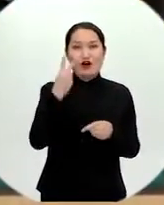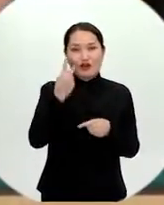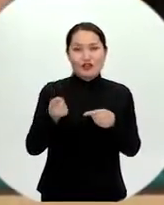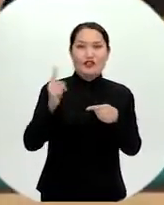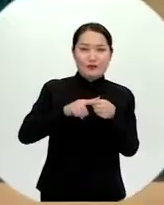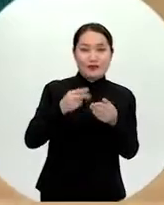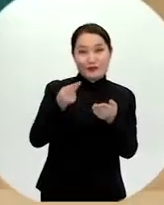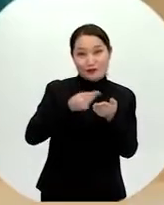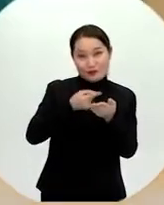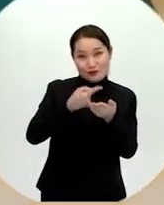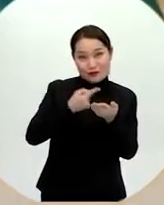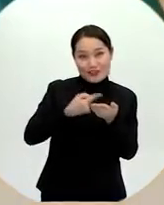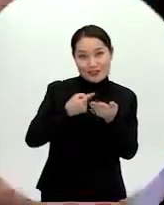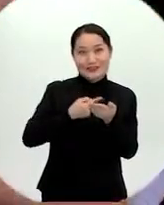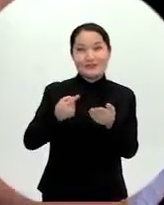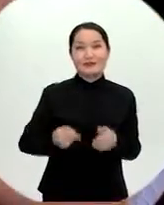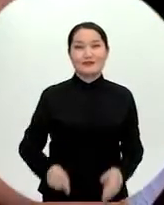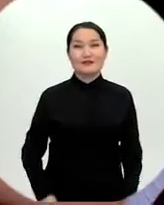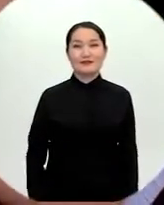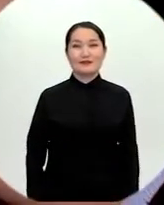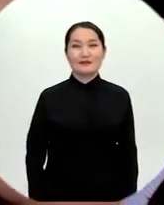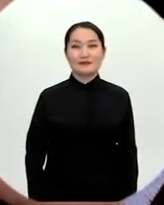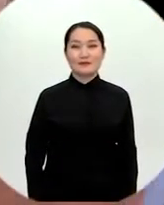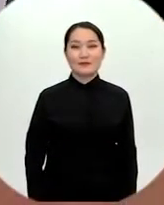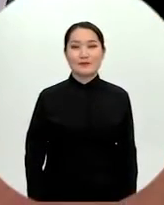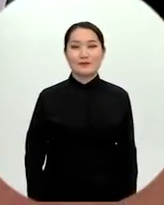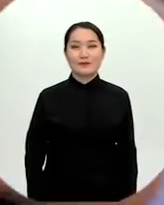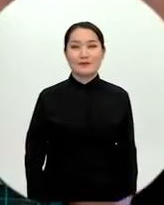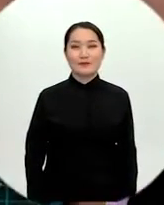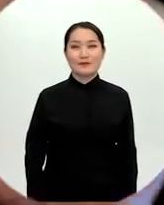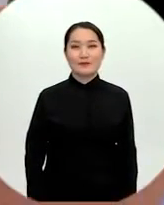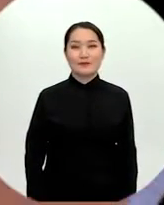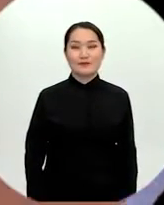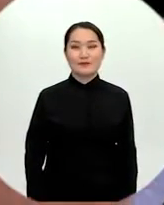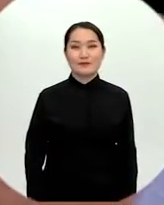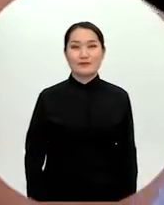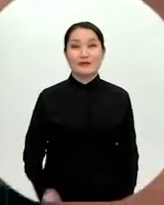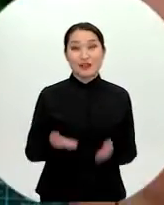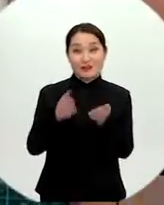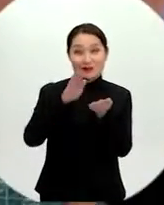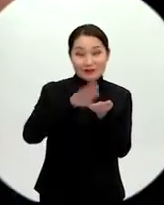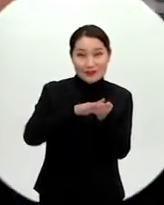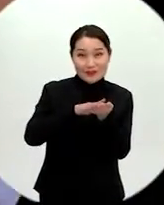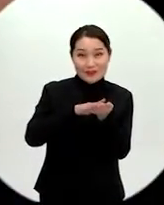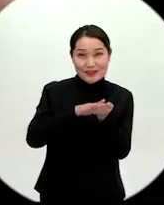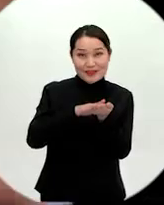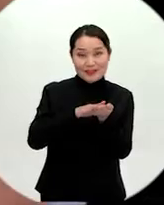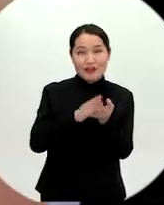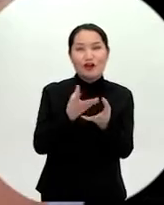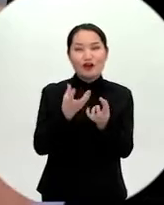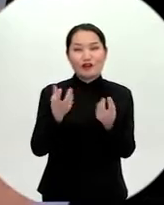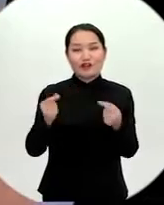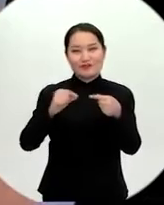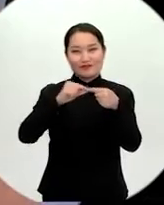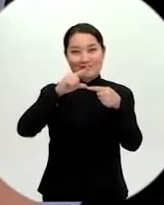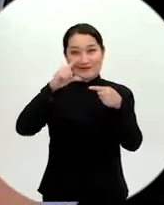дахиад яг энэ хэмжээгээрээ дахиад нугалчих. За энэ нь болохоор олон дахин ховилж гарах. Тийм ээ?